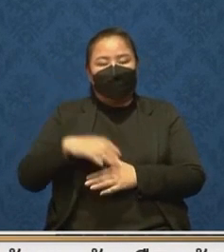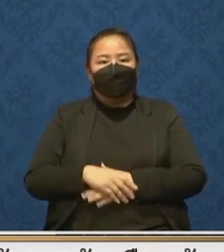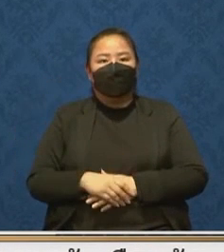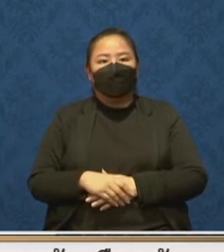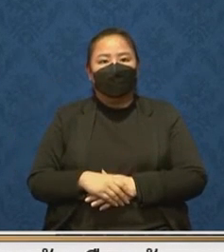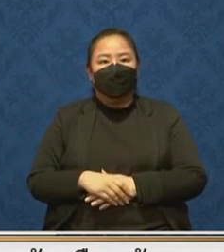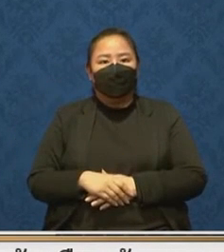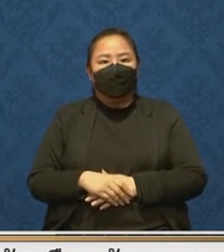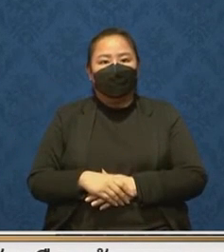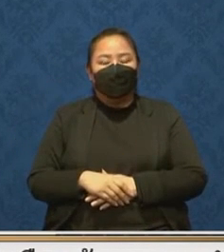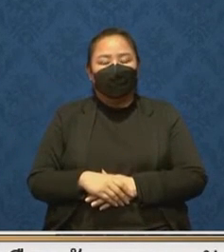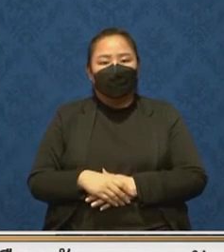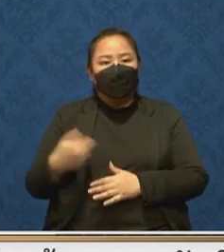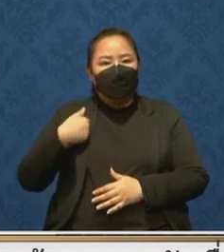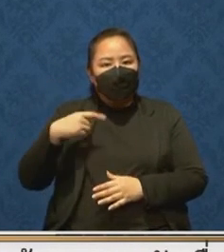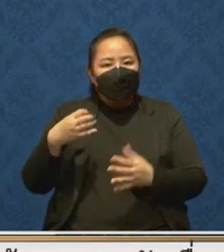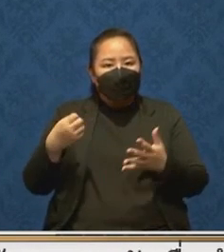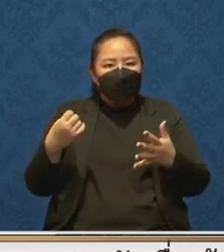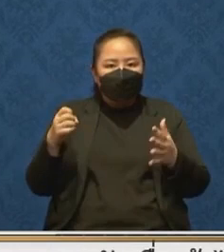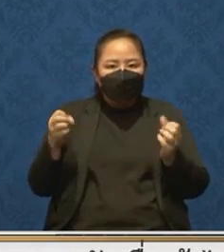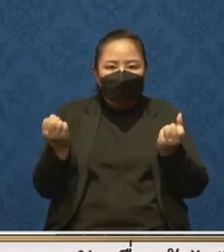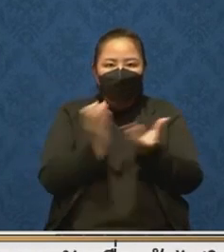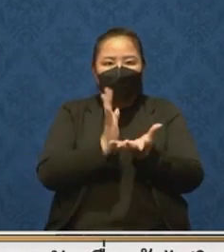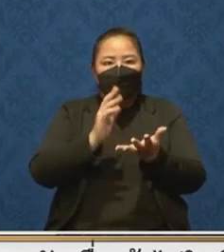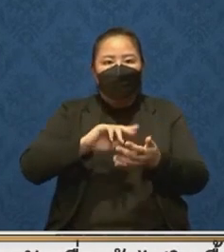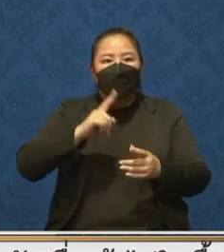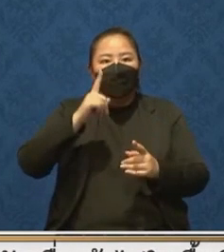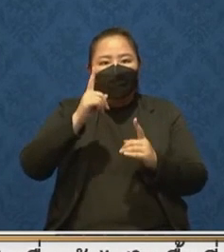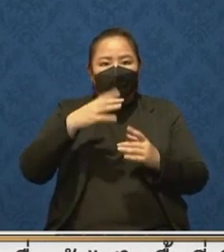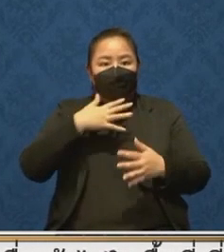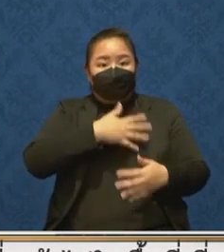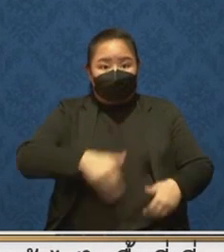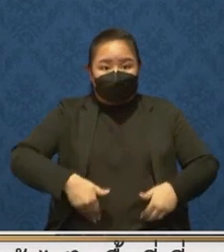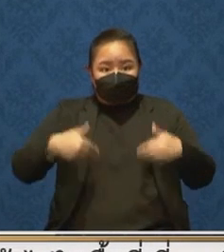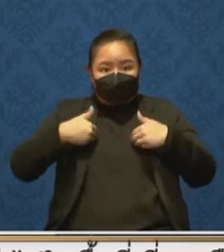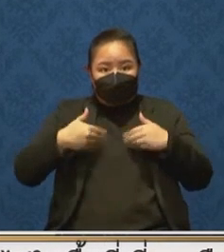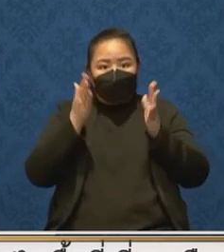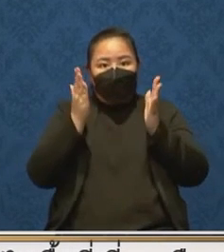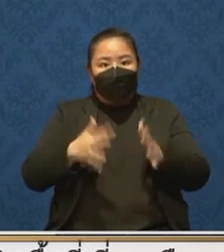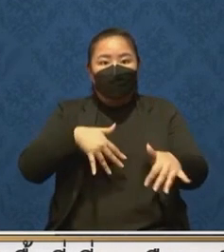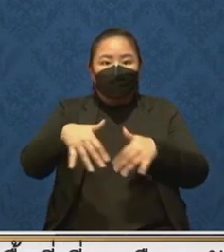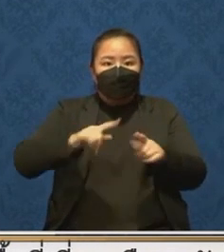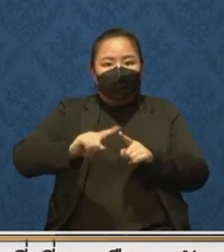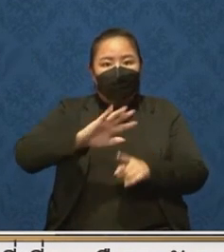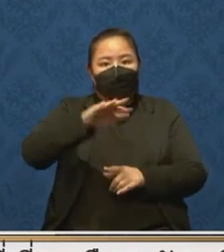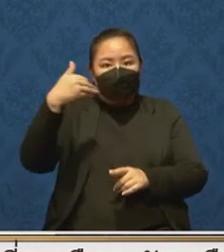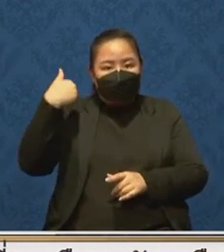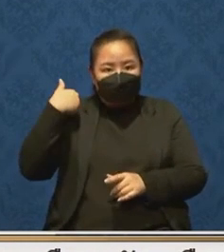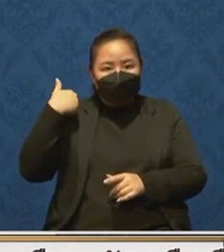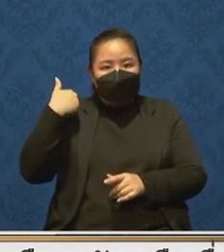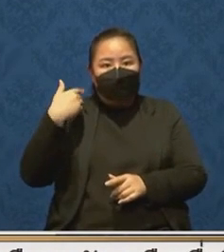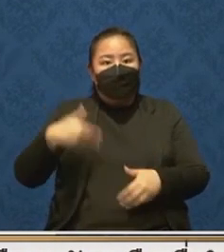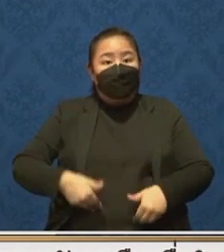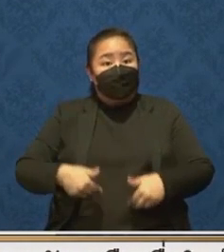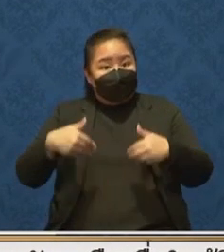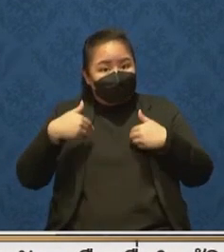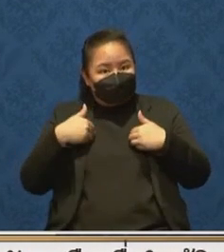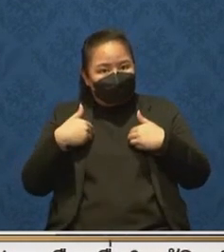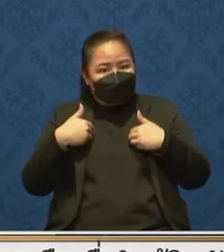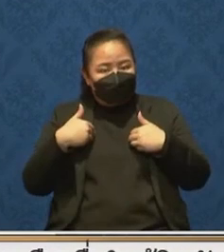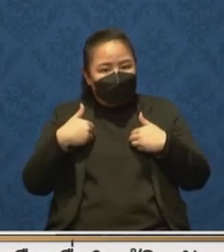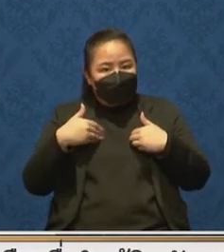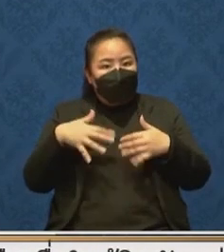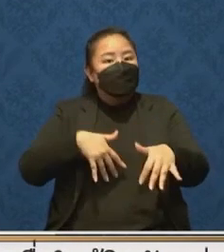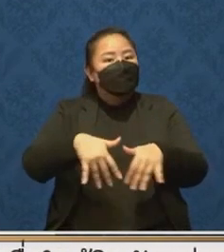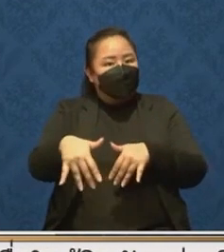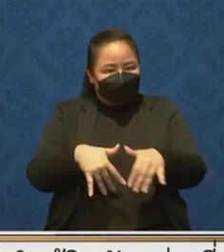เกิดความสูญเสียแก่ชีวิตของประชาจนและเศษฐกิจของประเทศชาติเกิดความสูญเสียแก่ชีวิตของประ